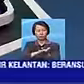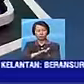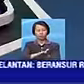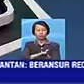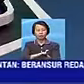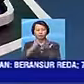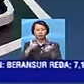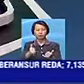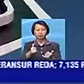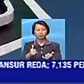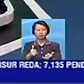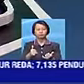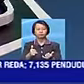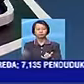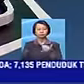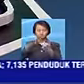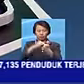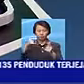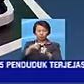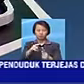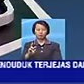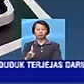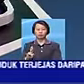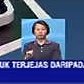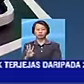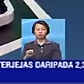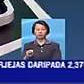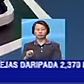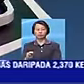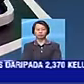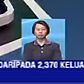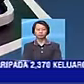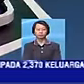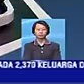Peradong, Teluk Pasu Manir. Kembali kepada Ivan untuk berita selanjutnya di Studio 3.